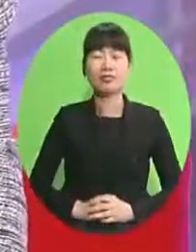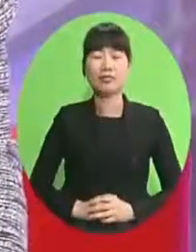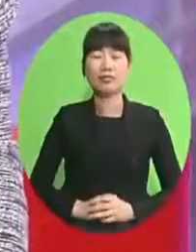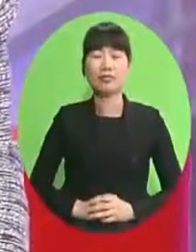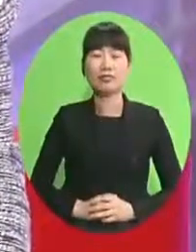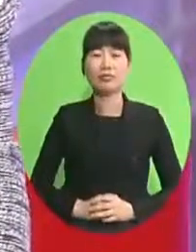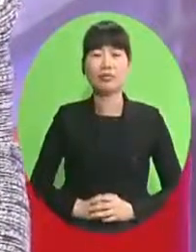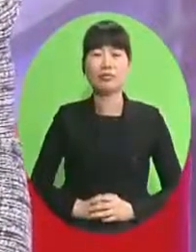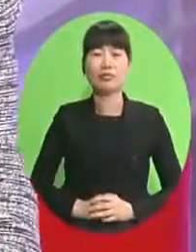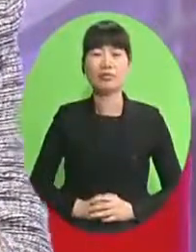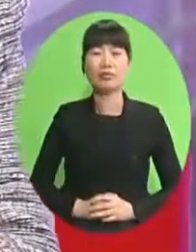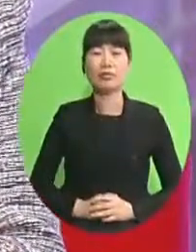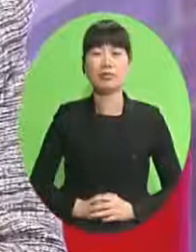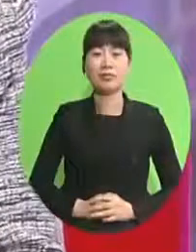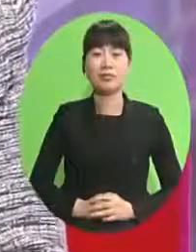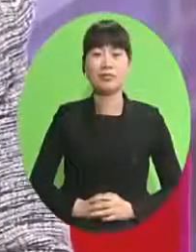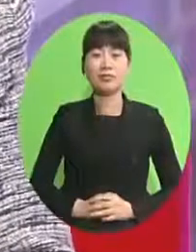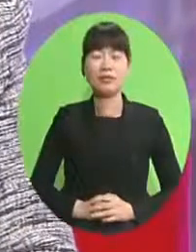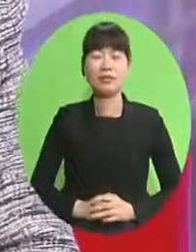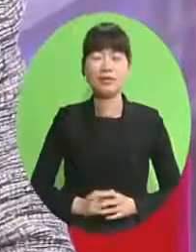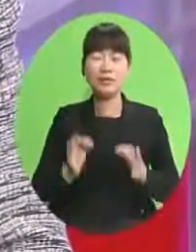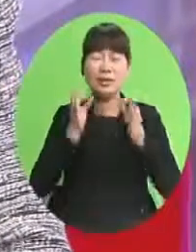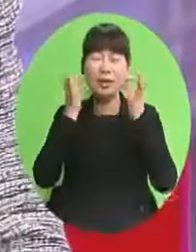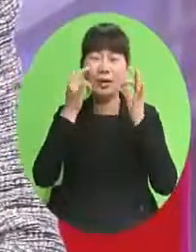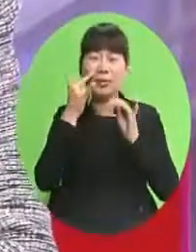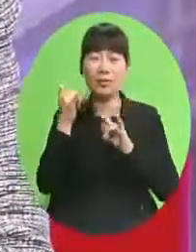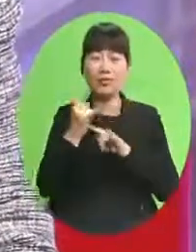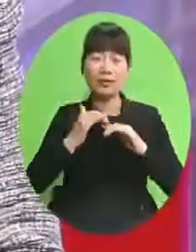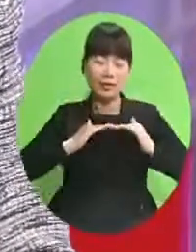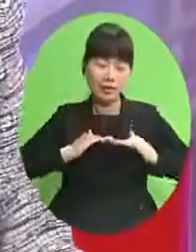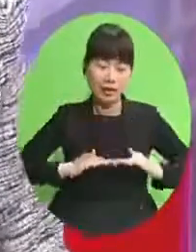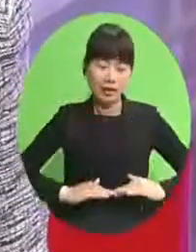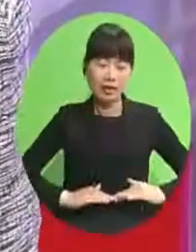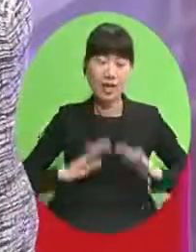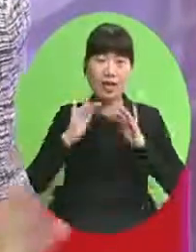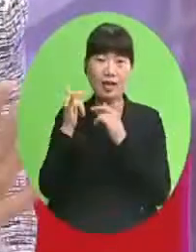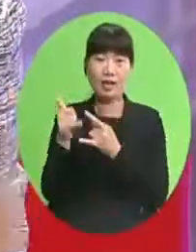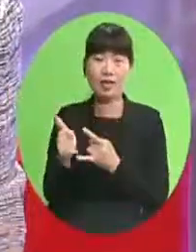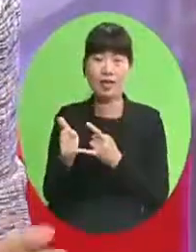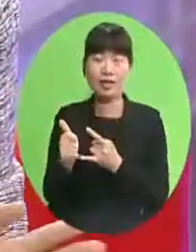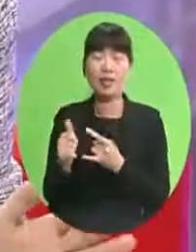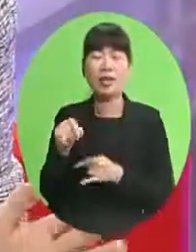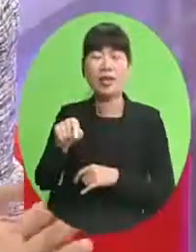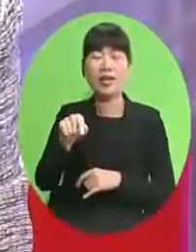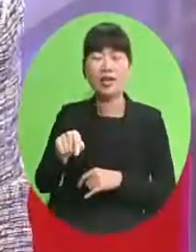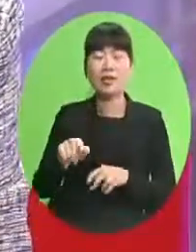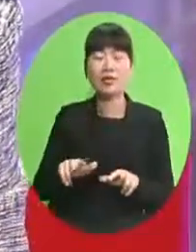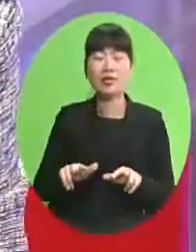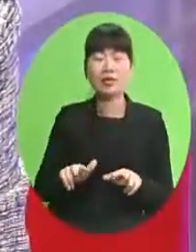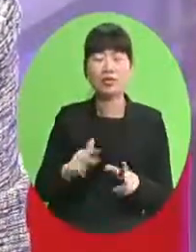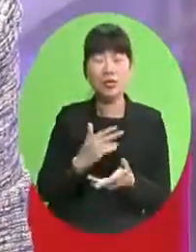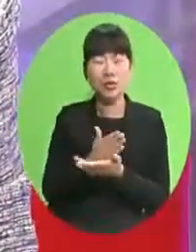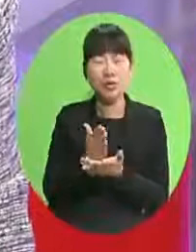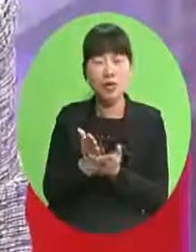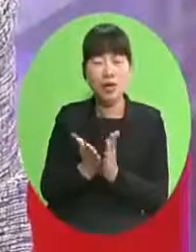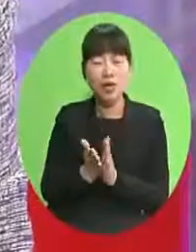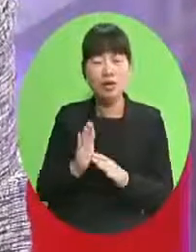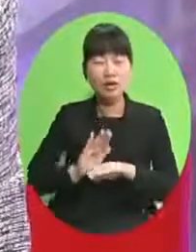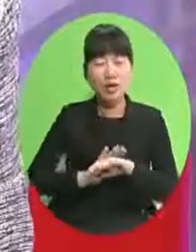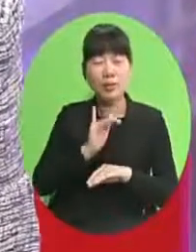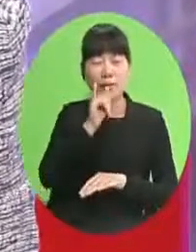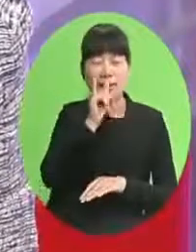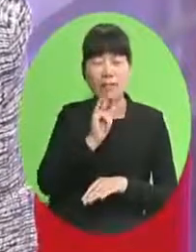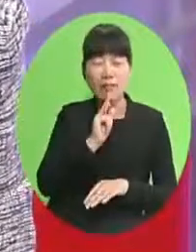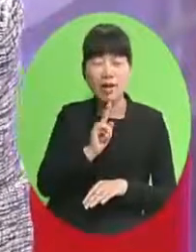뭘 하시냐면은 최대한 부모님도 진정하시면서 아이에게 너가 좀 요로요로한 좀 잘못을